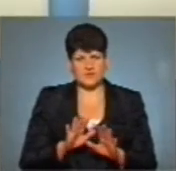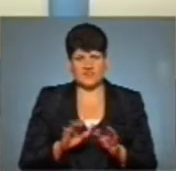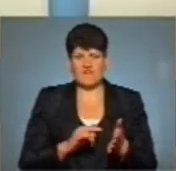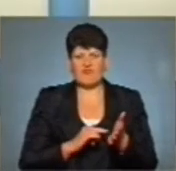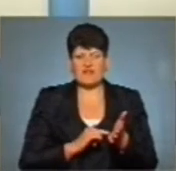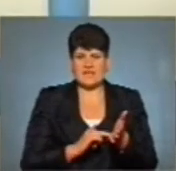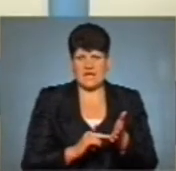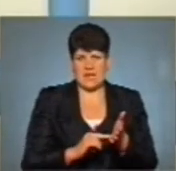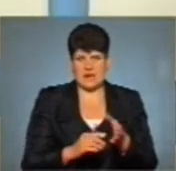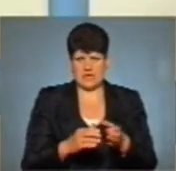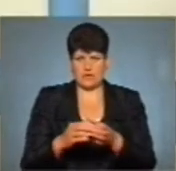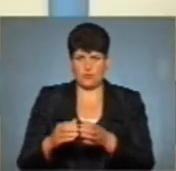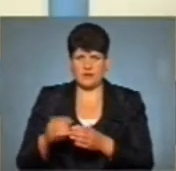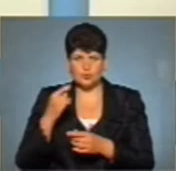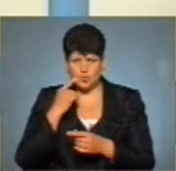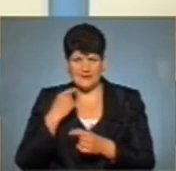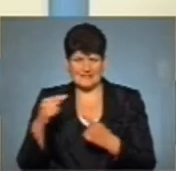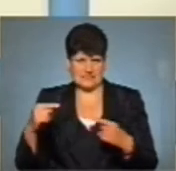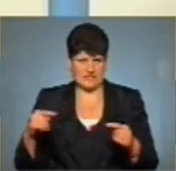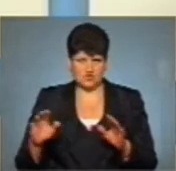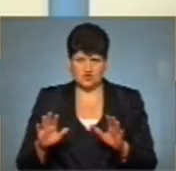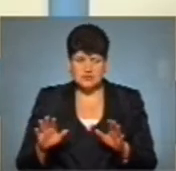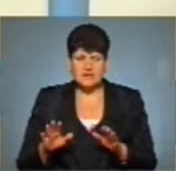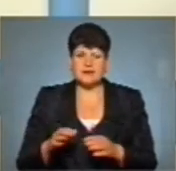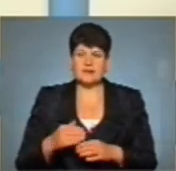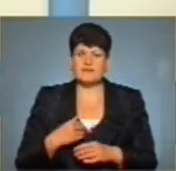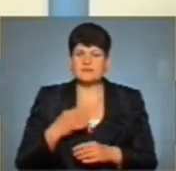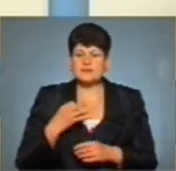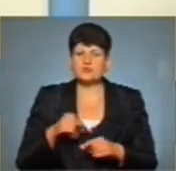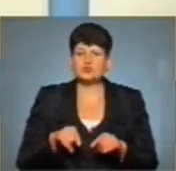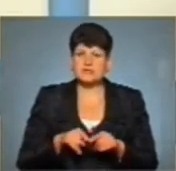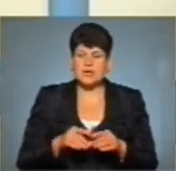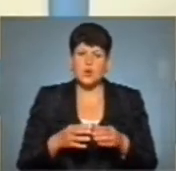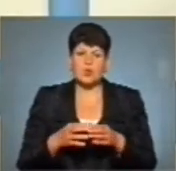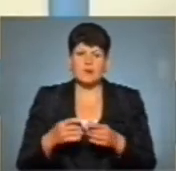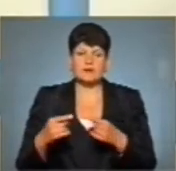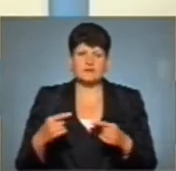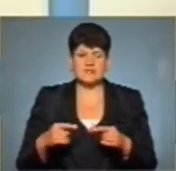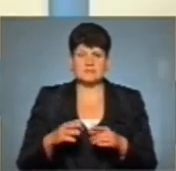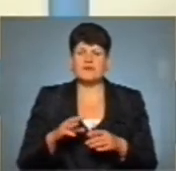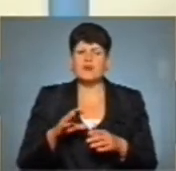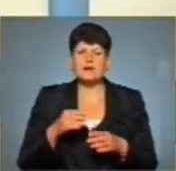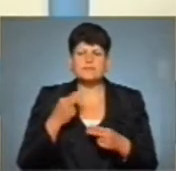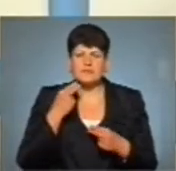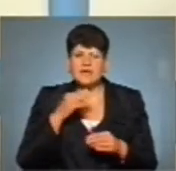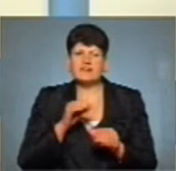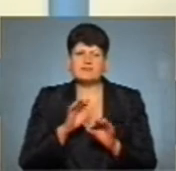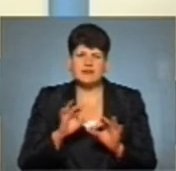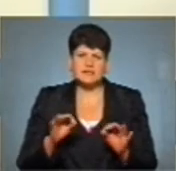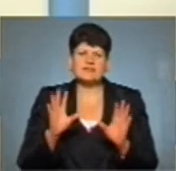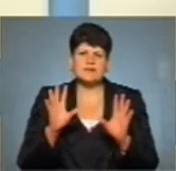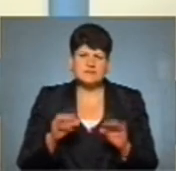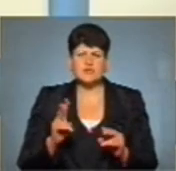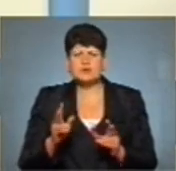конкретно громади, щоб не образились інші. Я вам скажу так, громади в тій чи іншій мірі ефективні всі. Просто хтось більше, хтось